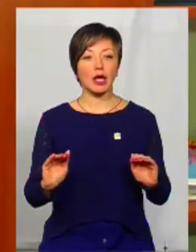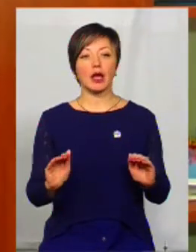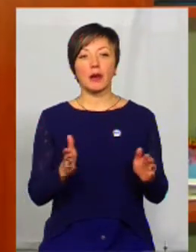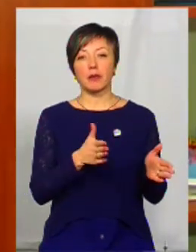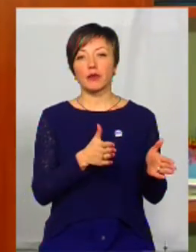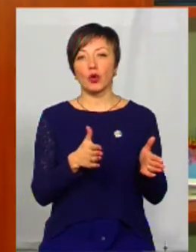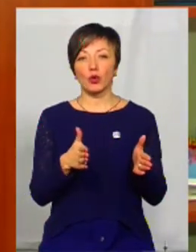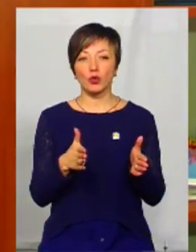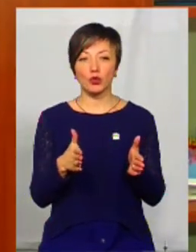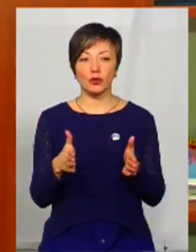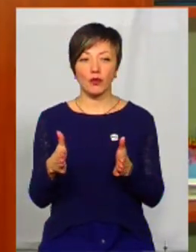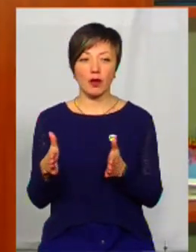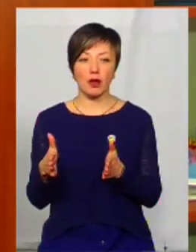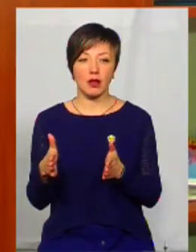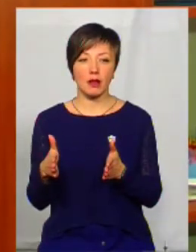підготовили, перепрошую,